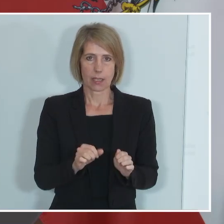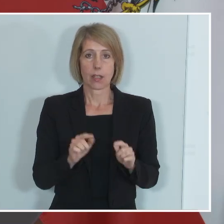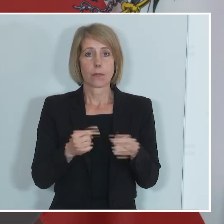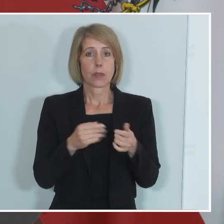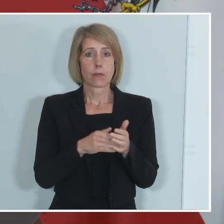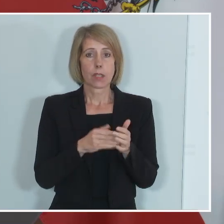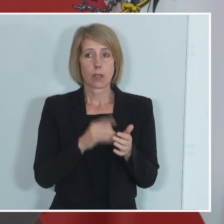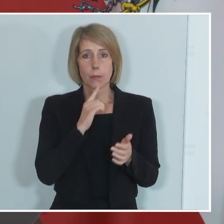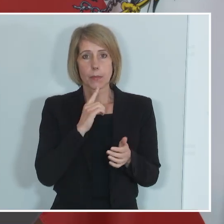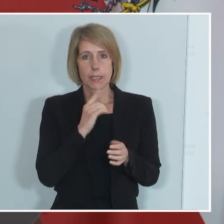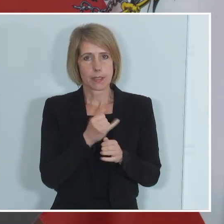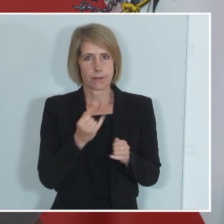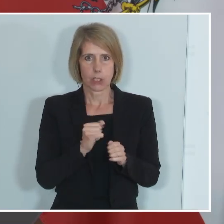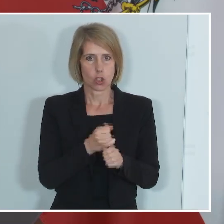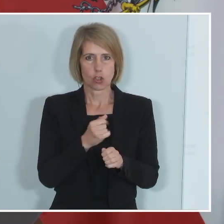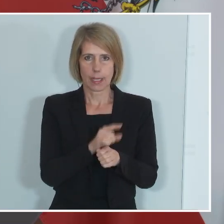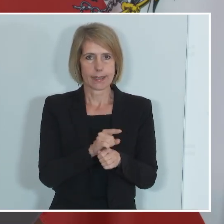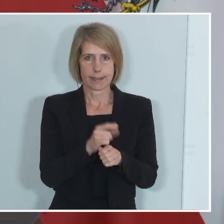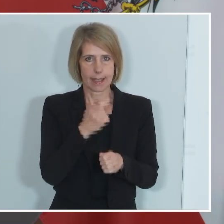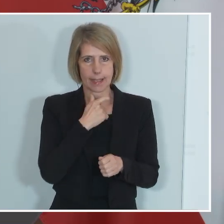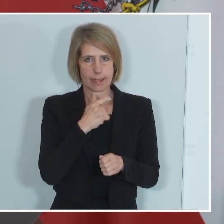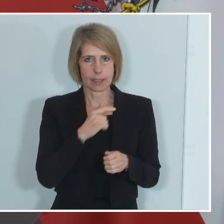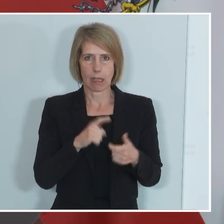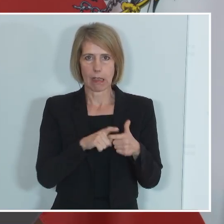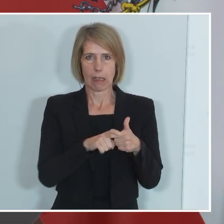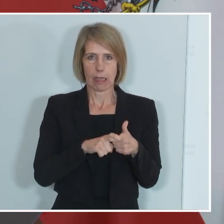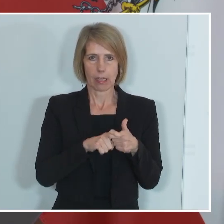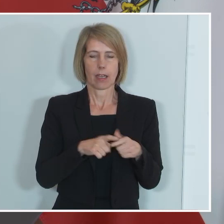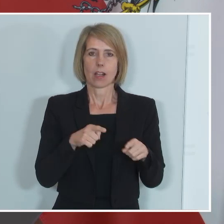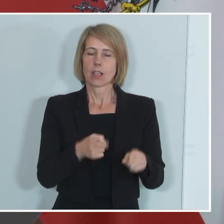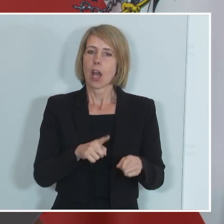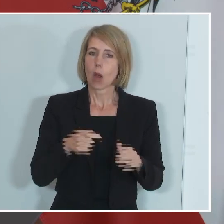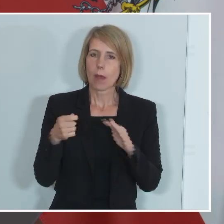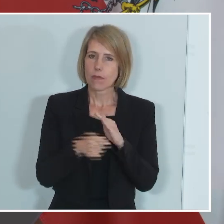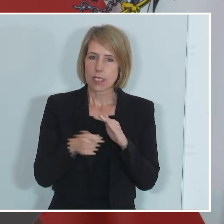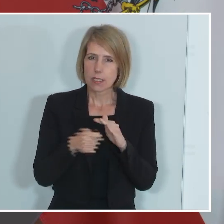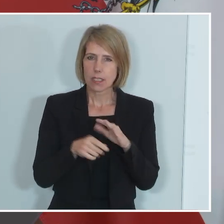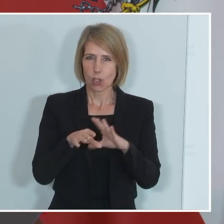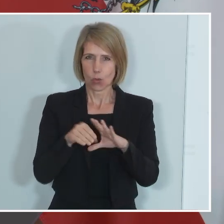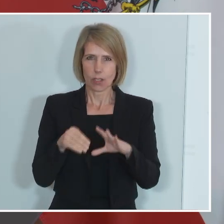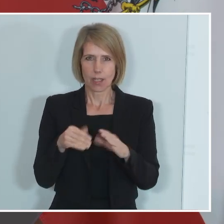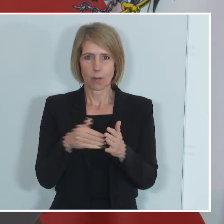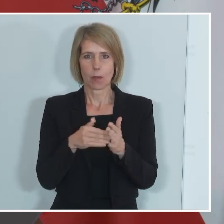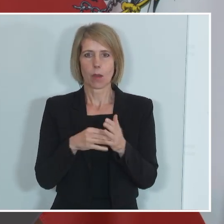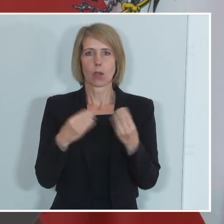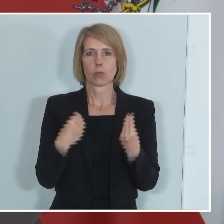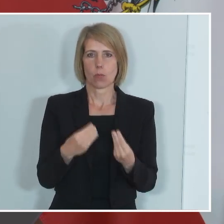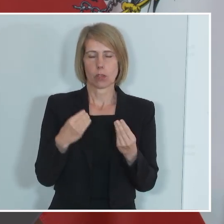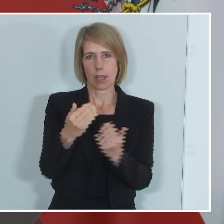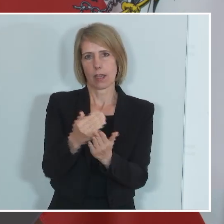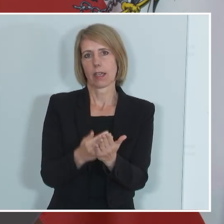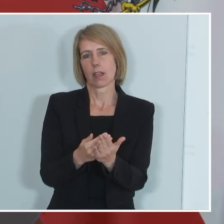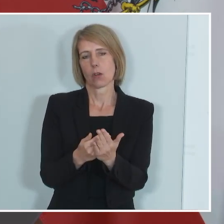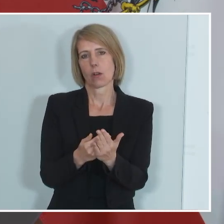ein bisschen im Vorzeitsteinalter und abgesehen davon braucht es auch bei der Finanzierung von Unternehmen hier die modernsten Regelungen und die